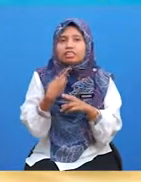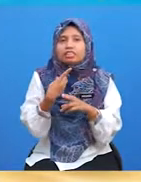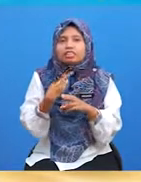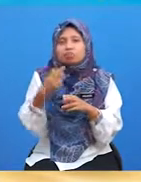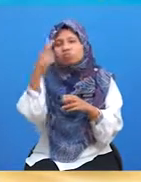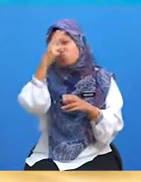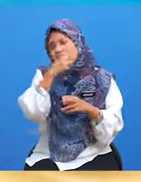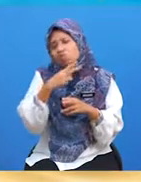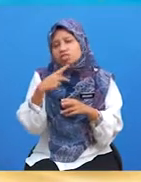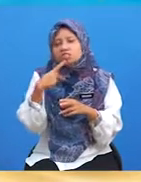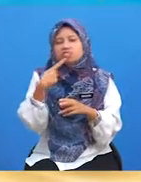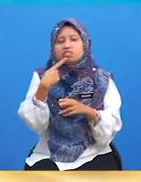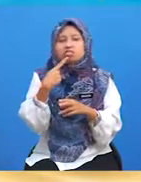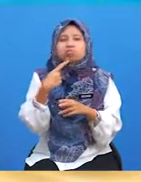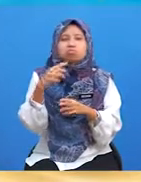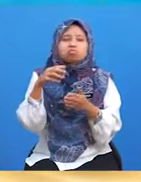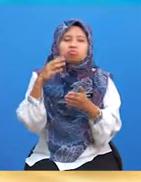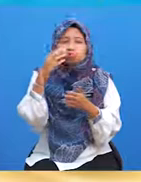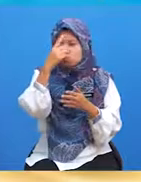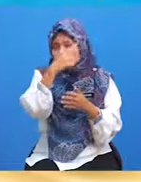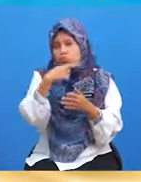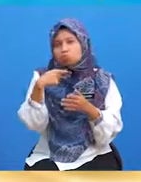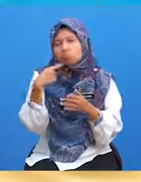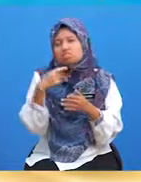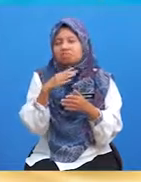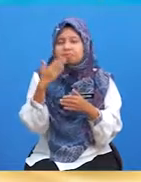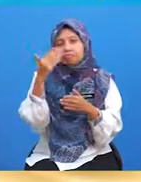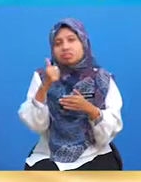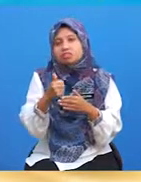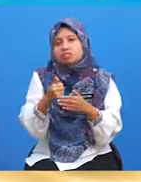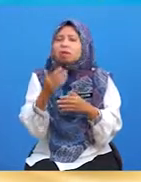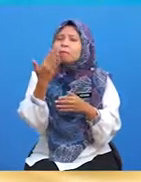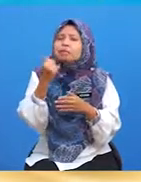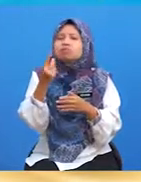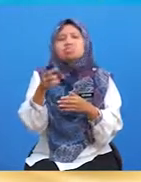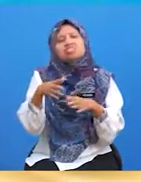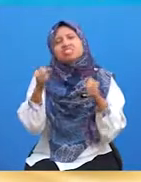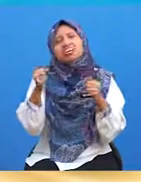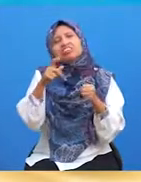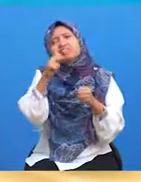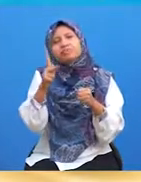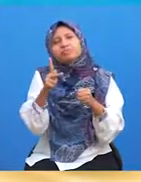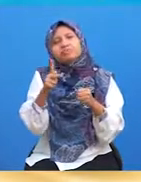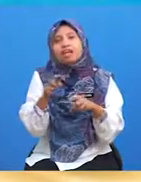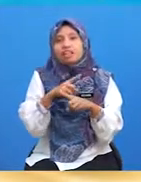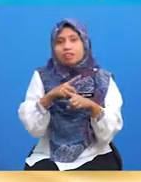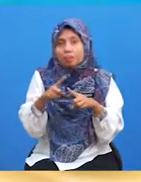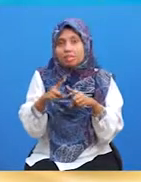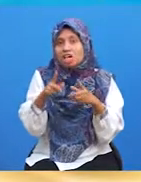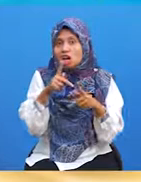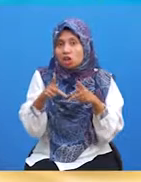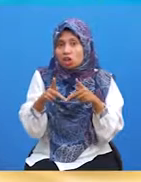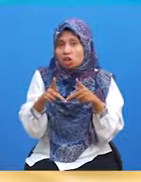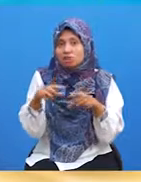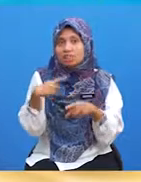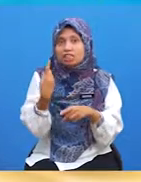pucat, dalam bahasa biasa kita akan bertanya, "Kamu tidak sihatkah?" Tetapi, sekiranya